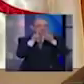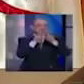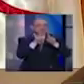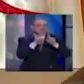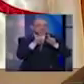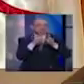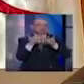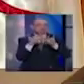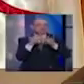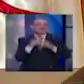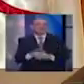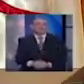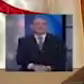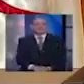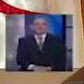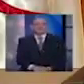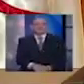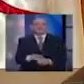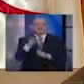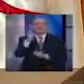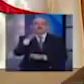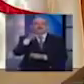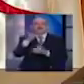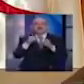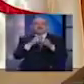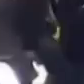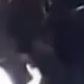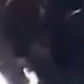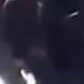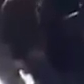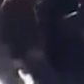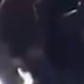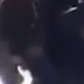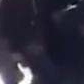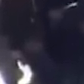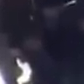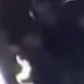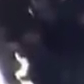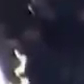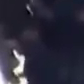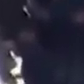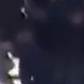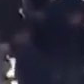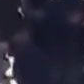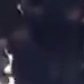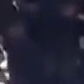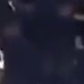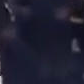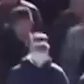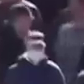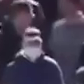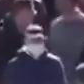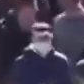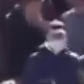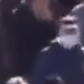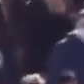بريفيليجي لا ديمونسيون بوليتيك ا لا ديمونسيون ايكونوميك اي فينانسيير C'est une catastrophe. Hanrocho directement vers la